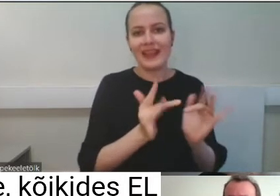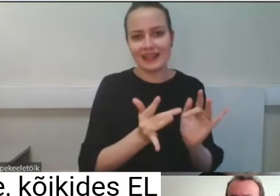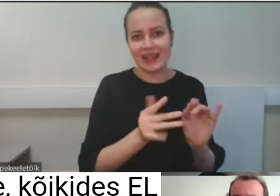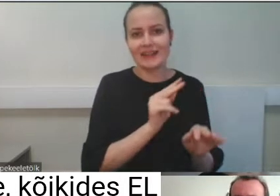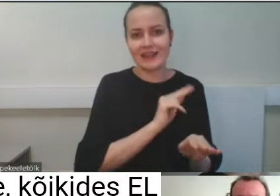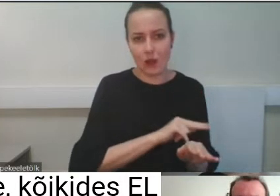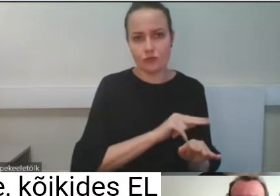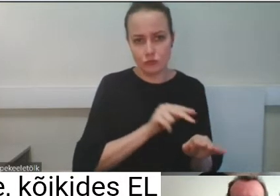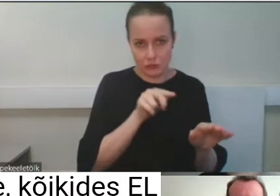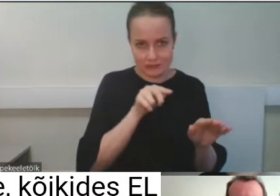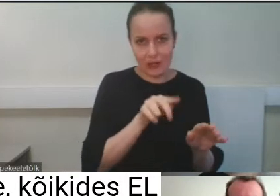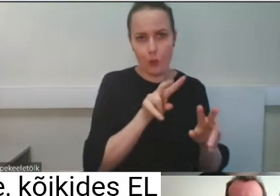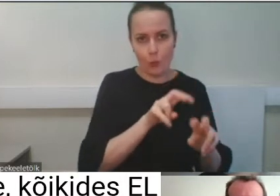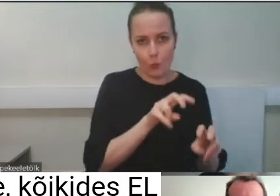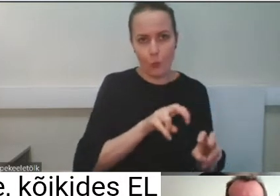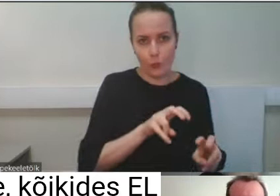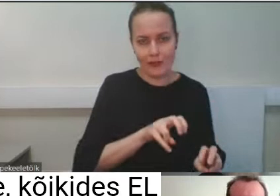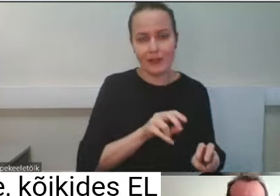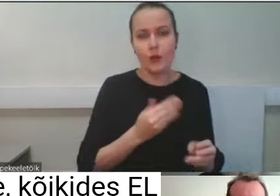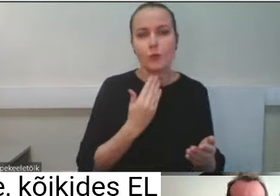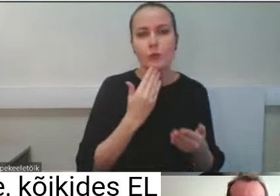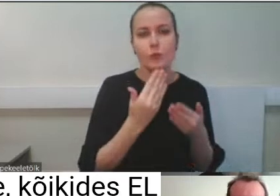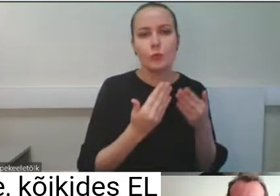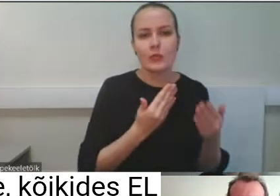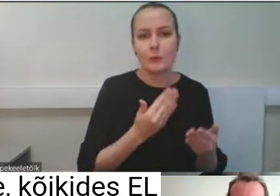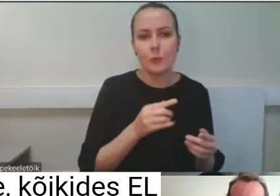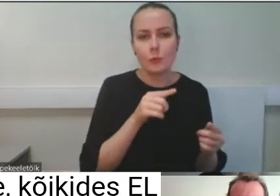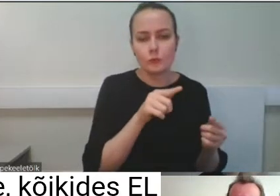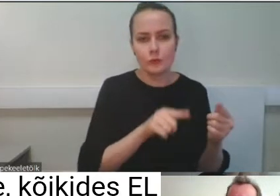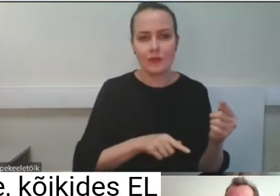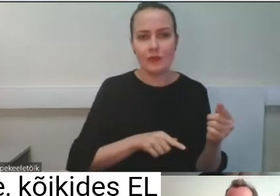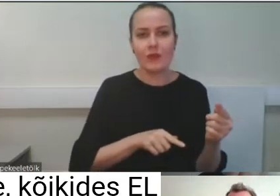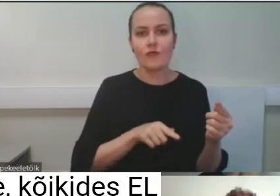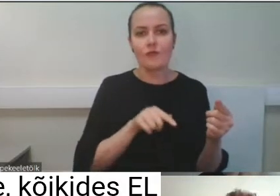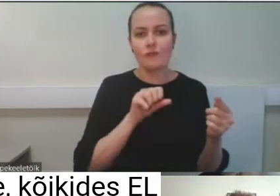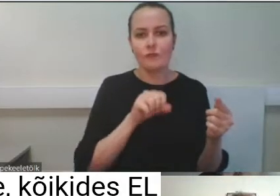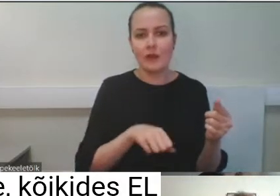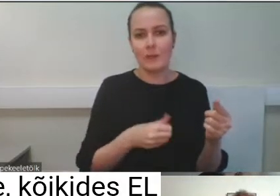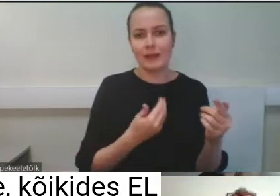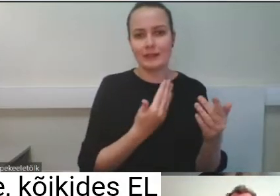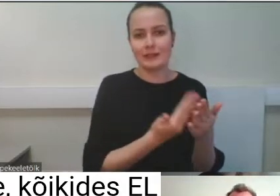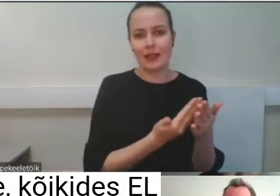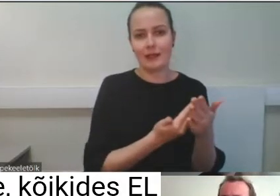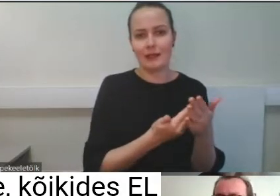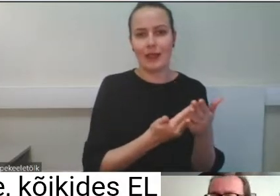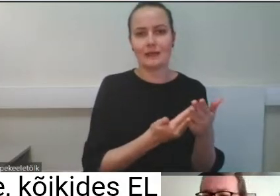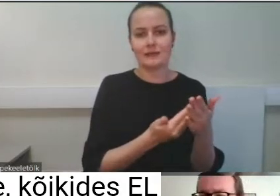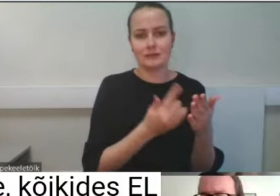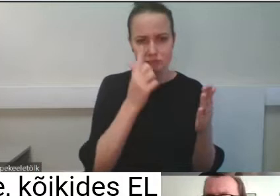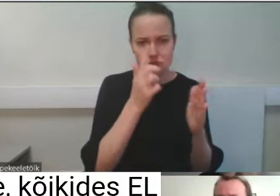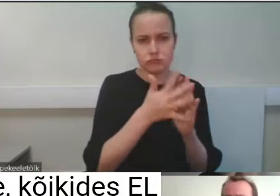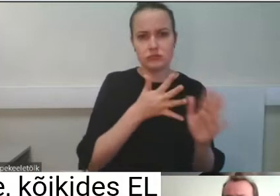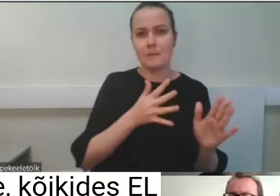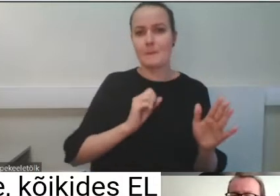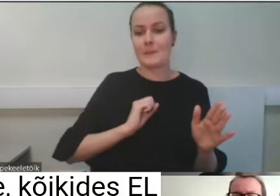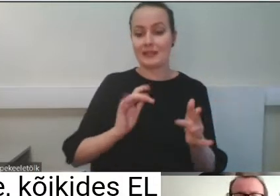Infotehnoloogia leibkonnas on samuti üks Euroopa Liidus kõikides riikides tehtav uuring. Ja siin